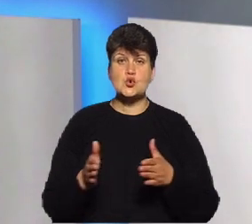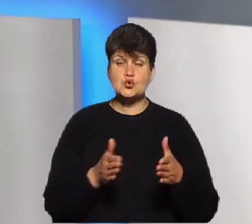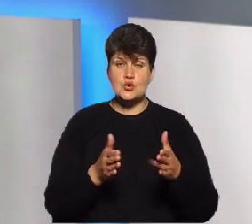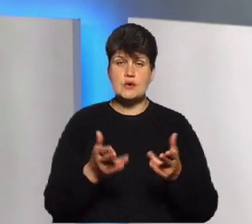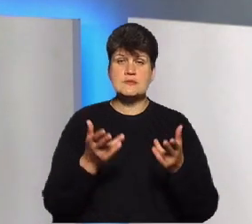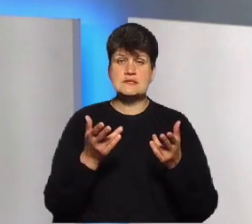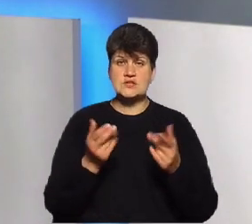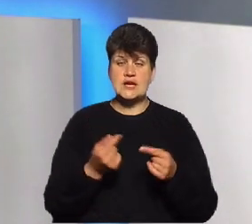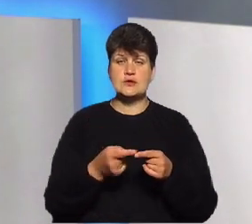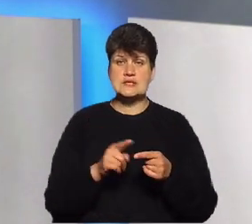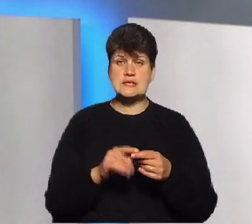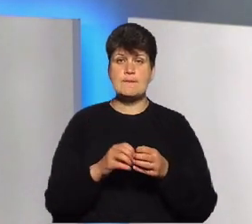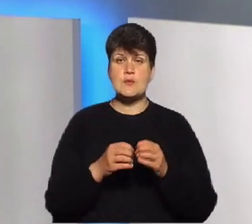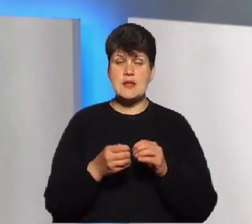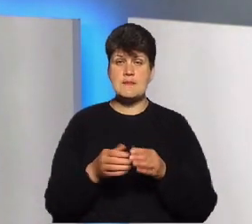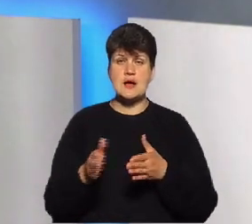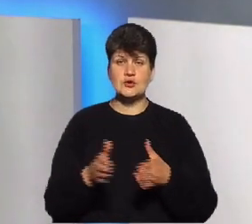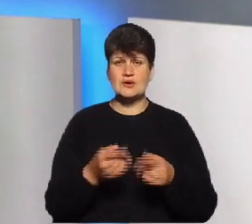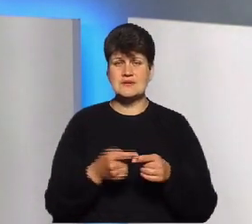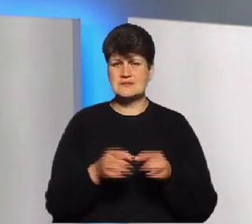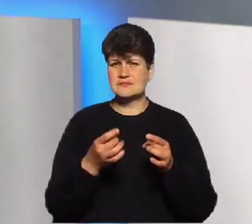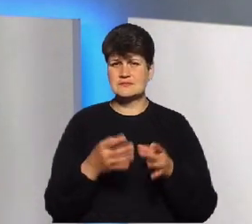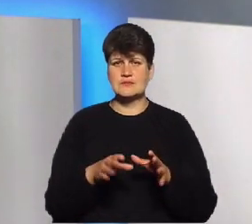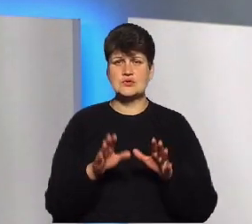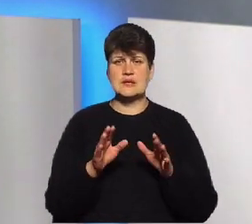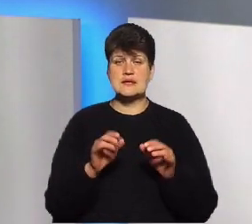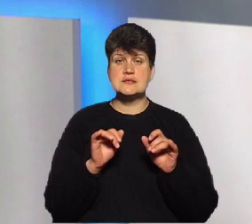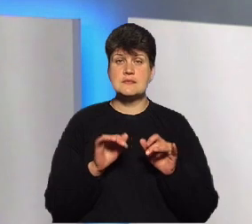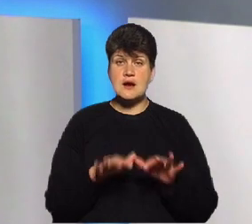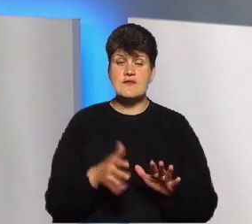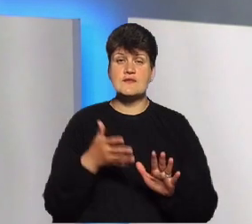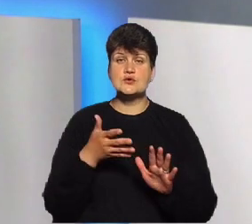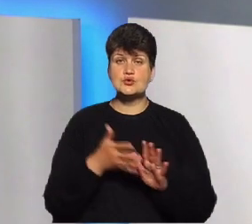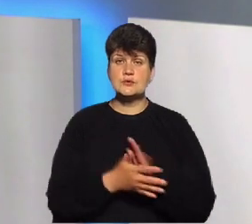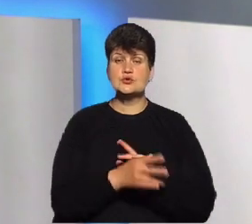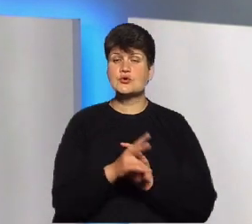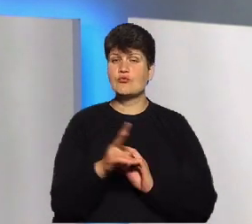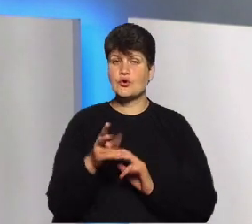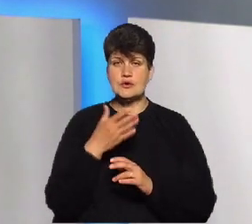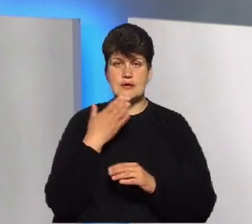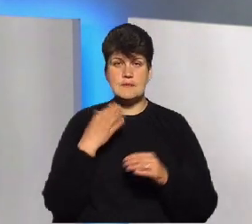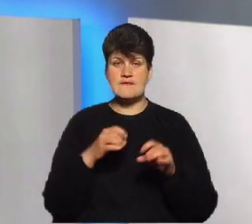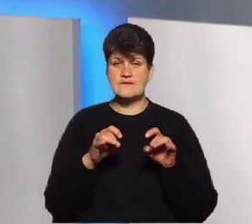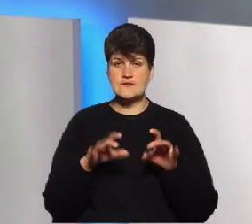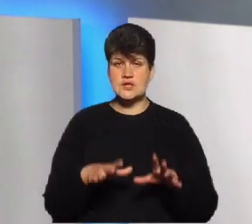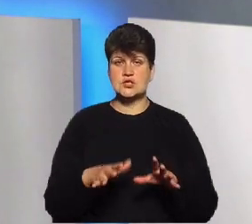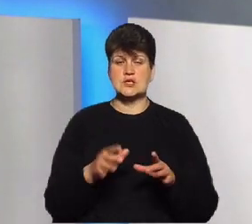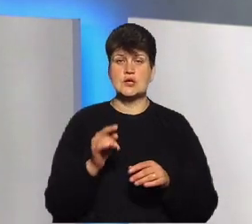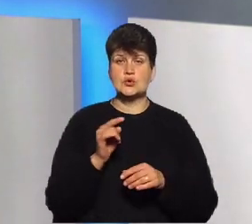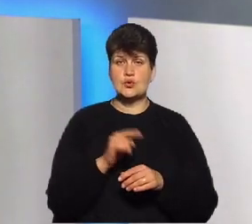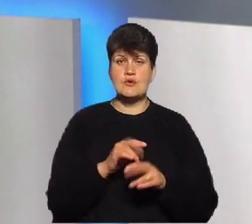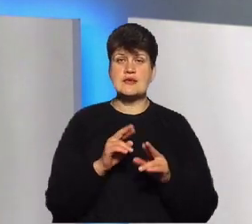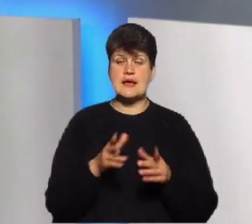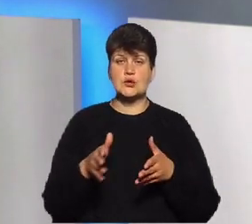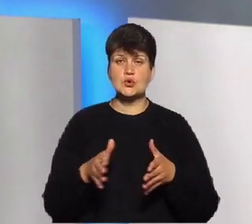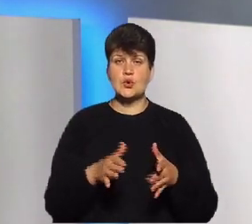проблема, але дорога – це поточна справа, і зрозуміло, що ні в кого немає вирішення там стосовно того, як всі дороги одночасно